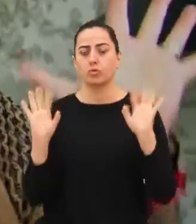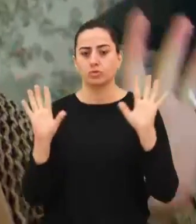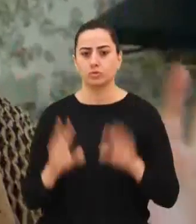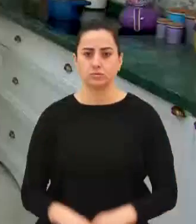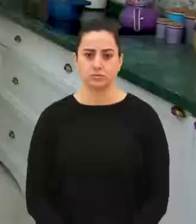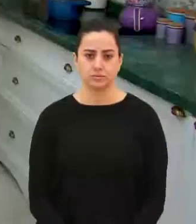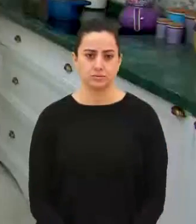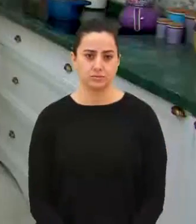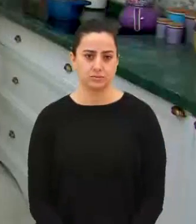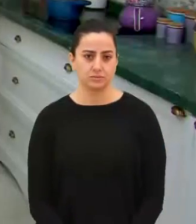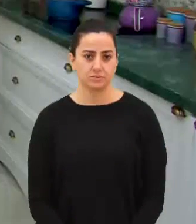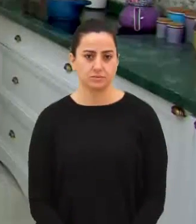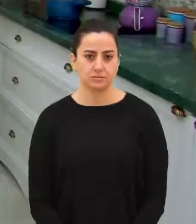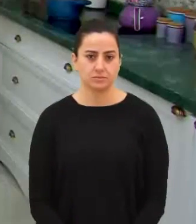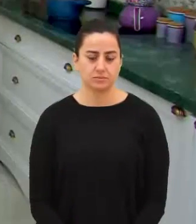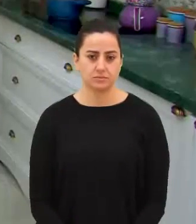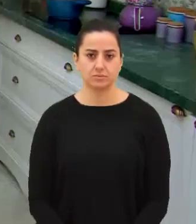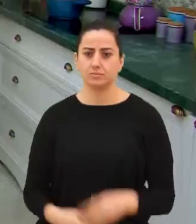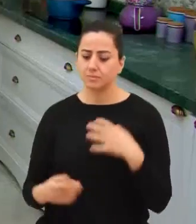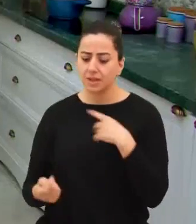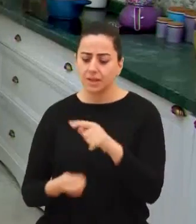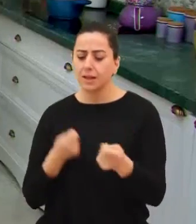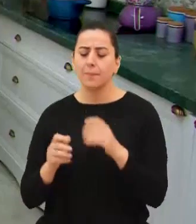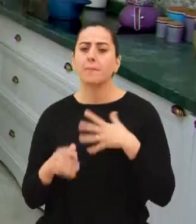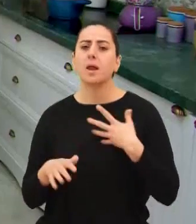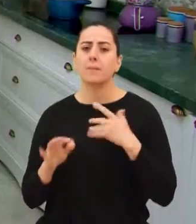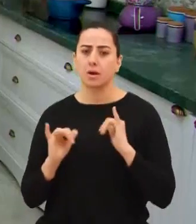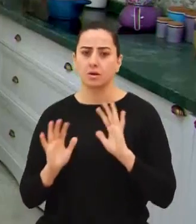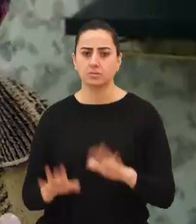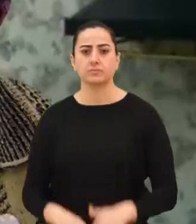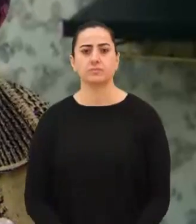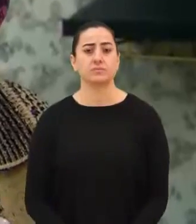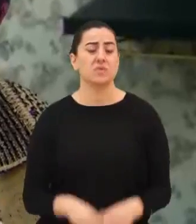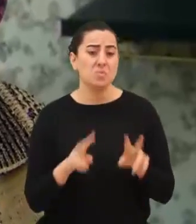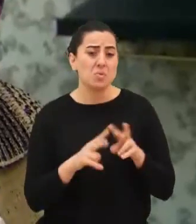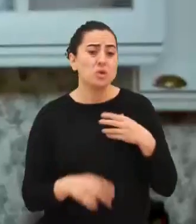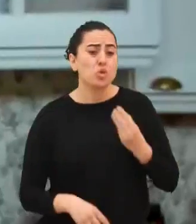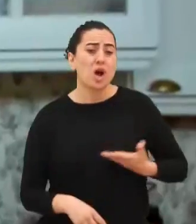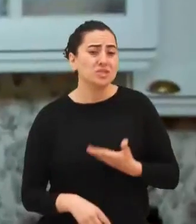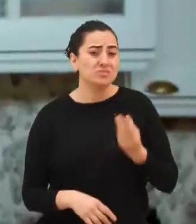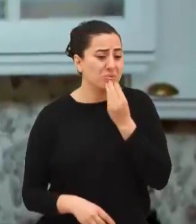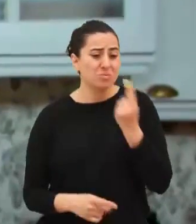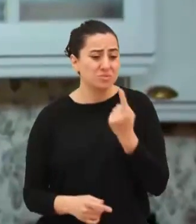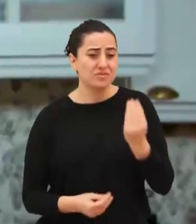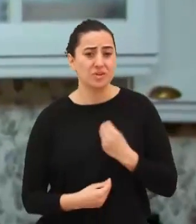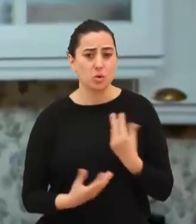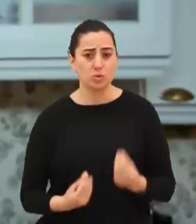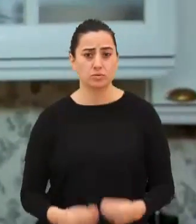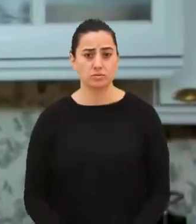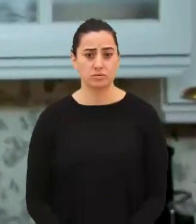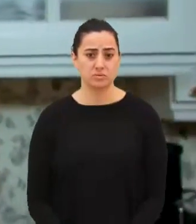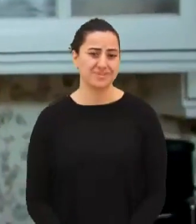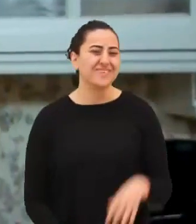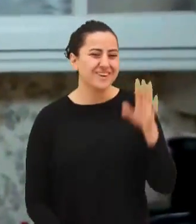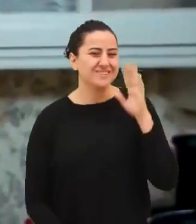puf diye. Tamam, ben hallederim bunları, siz rahat olun. Meryem, ben çok acıktım, bana yiyecek bir şeyler hazırlayabilir misin?